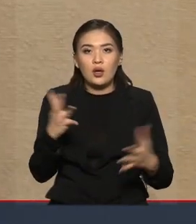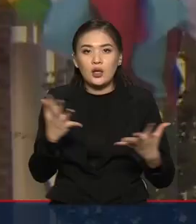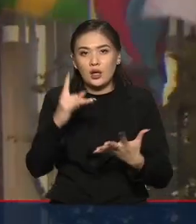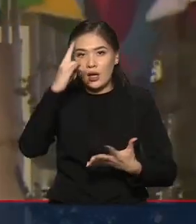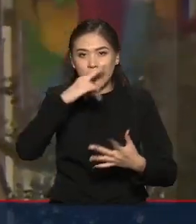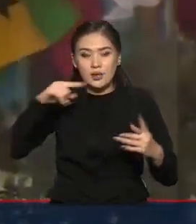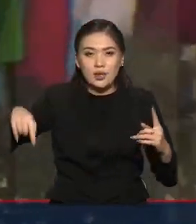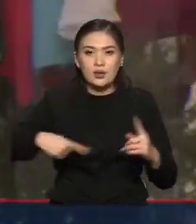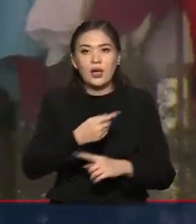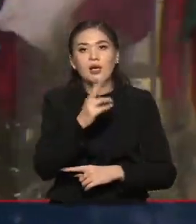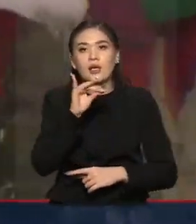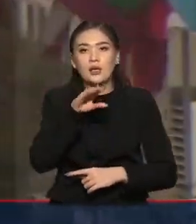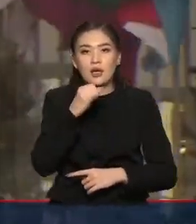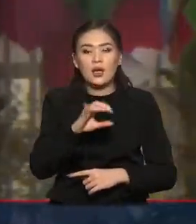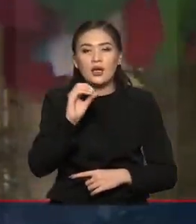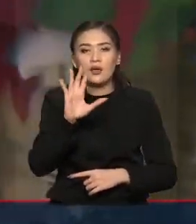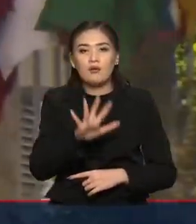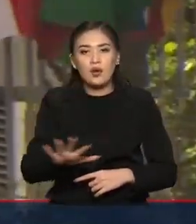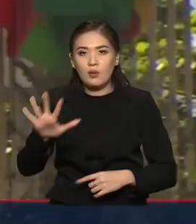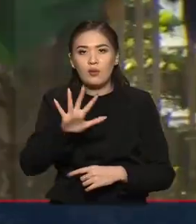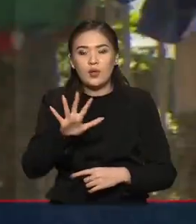Казахстан соединяет Китай и Европу.